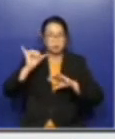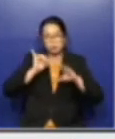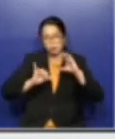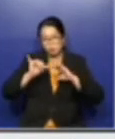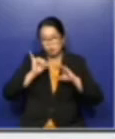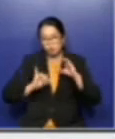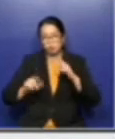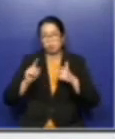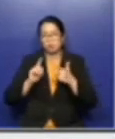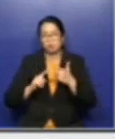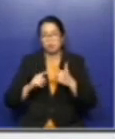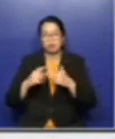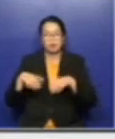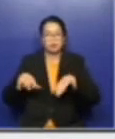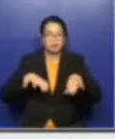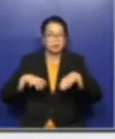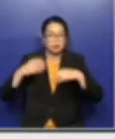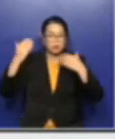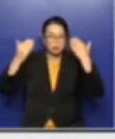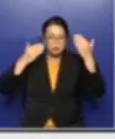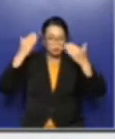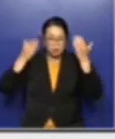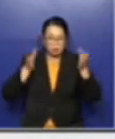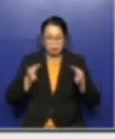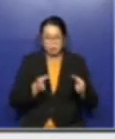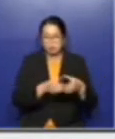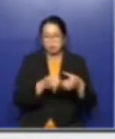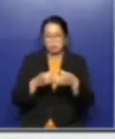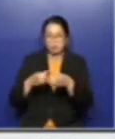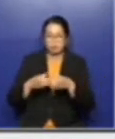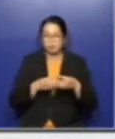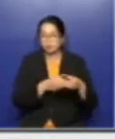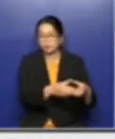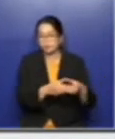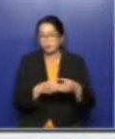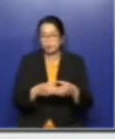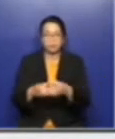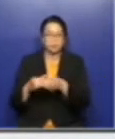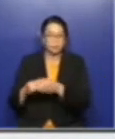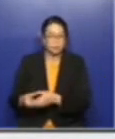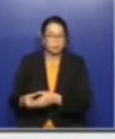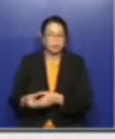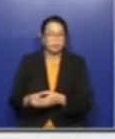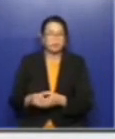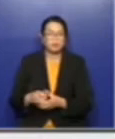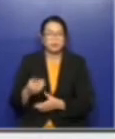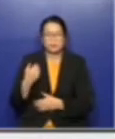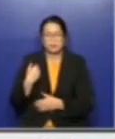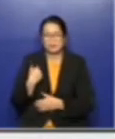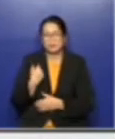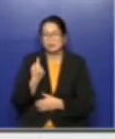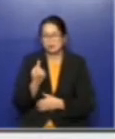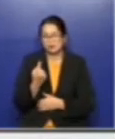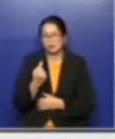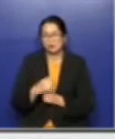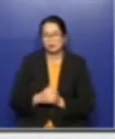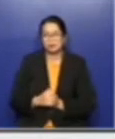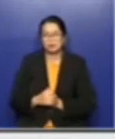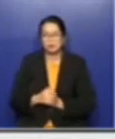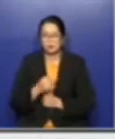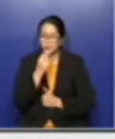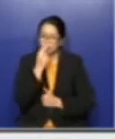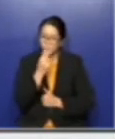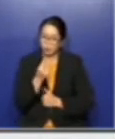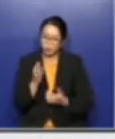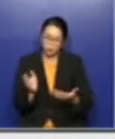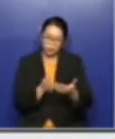การจัดกิจกรรมออนกรุ๊ปซึ่งมีข้อหนึ่งที่ดิฉันดู